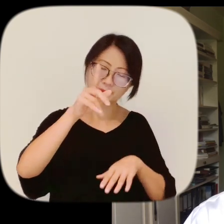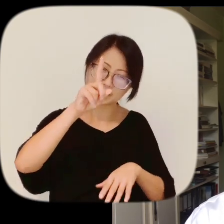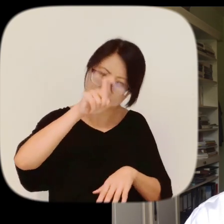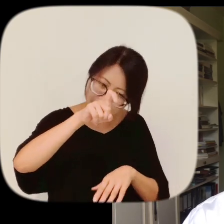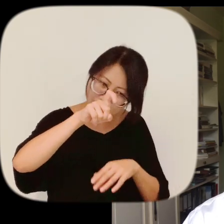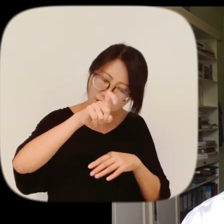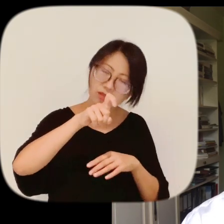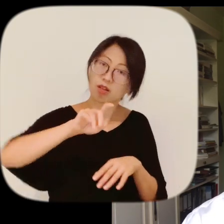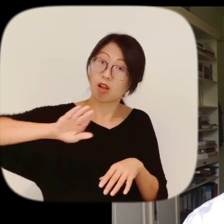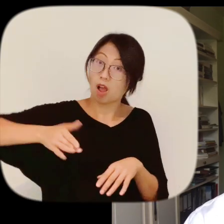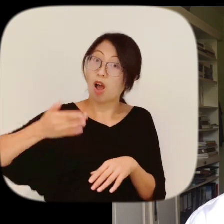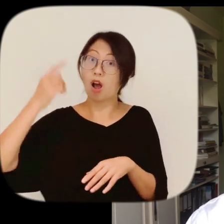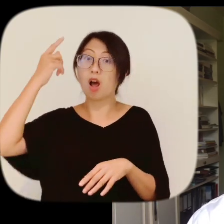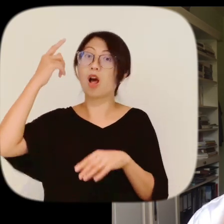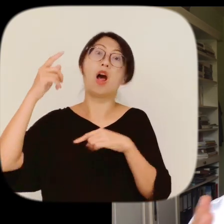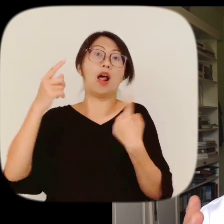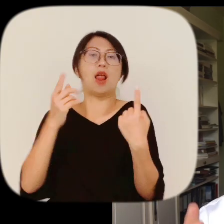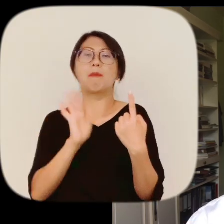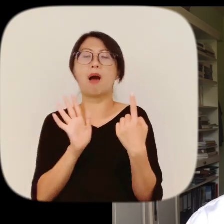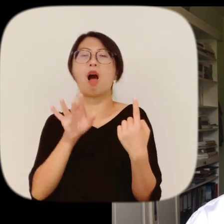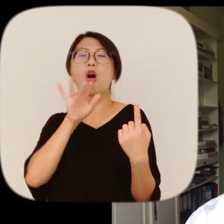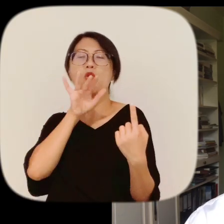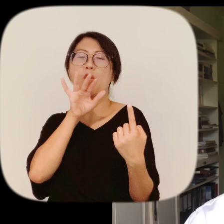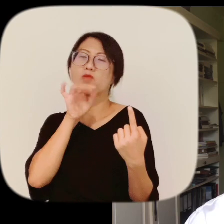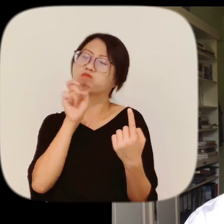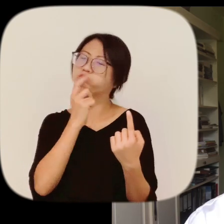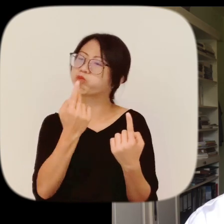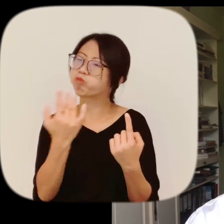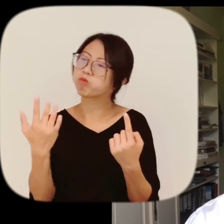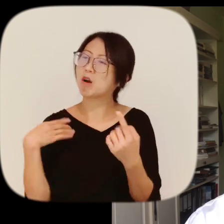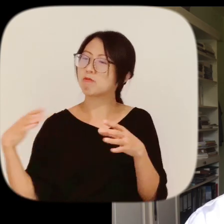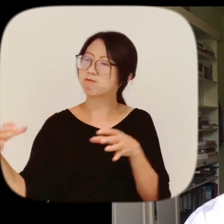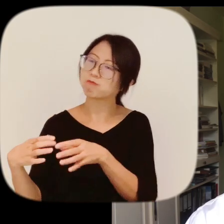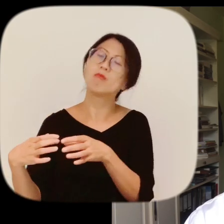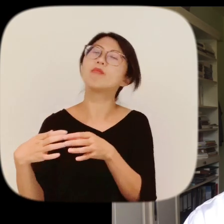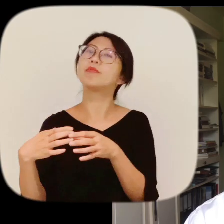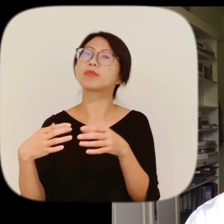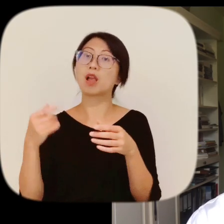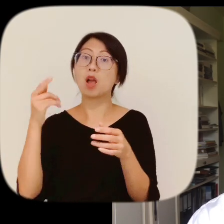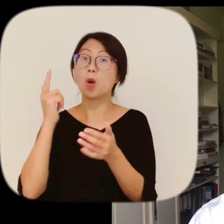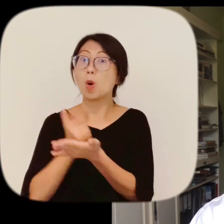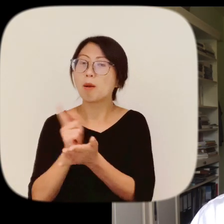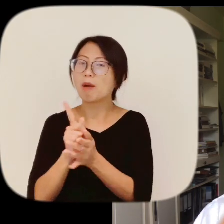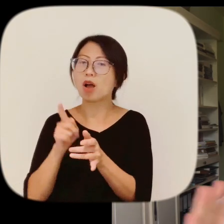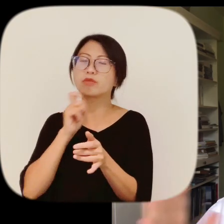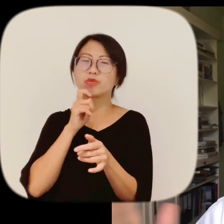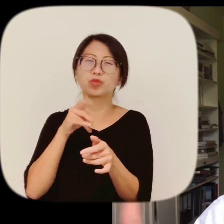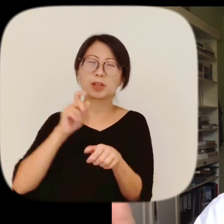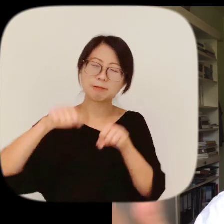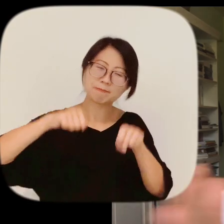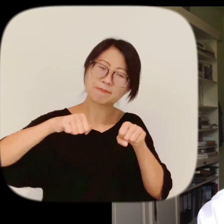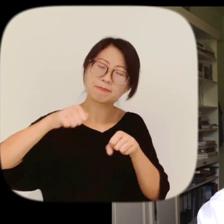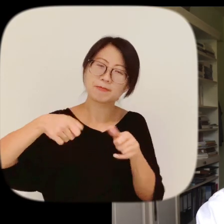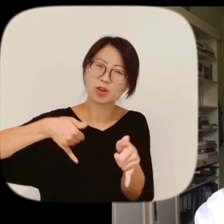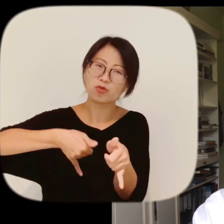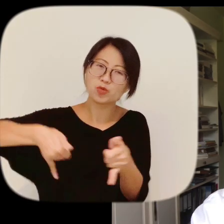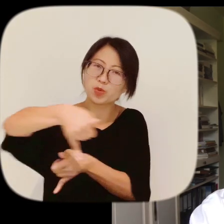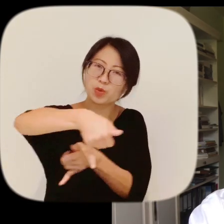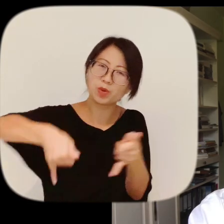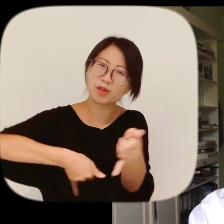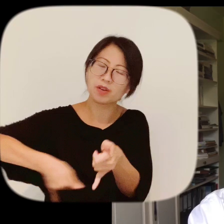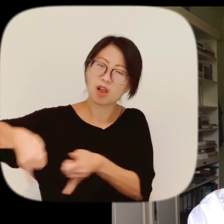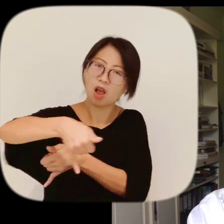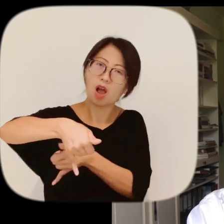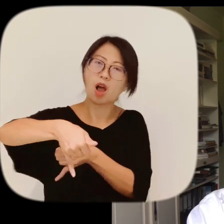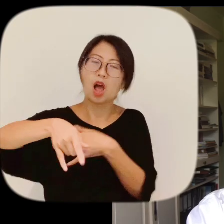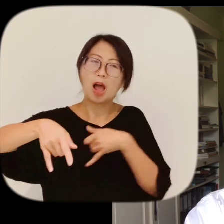我们有忍耐力但是如果你一队人去踩单车比赛的话呢可以做另一样东西呢就是轮住找人走去前面那